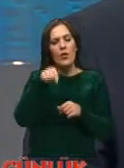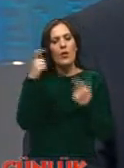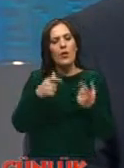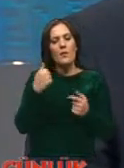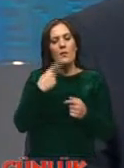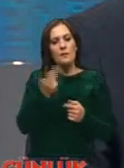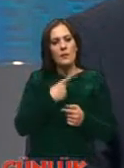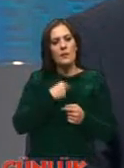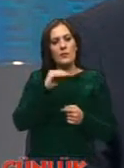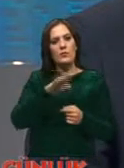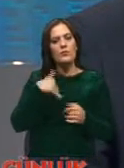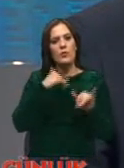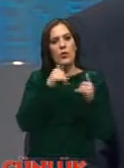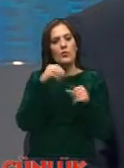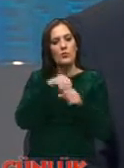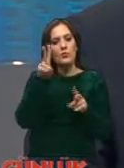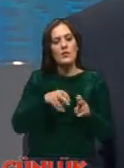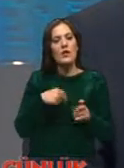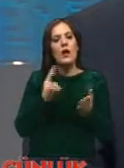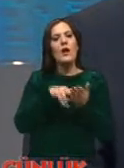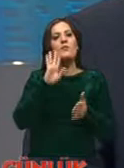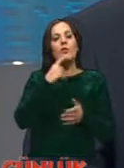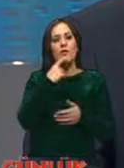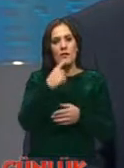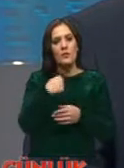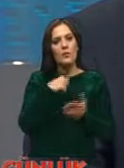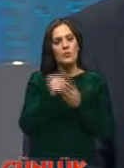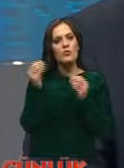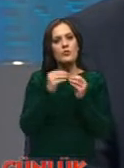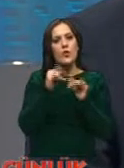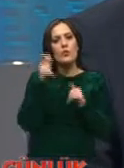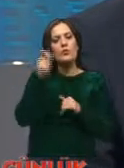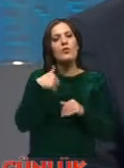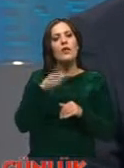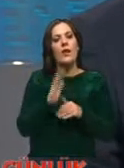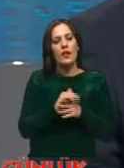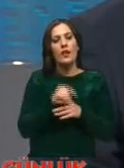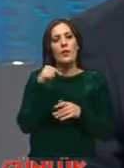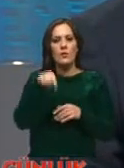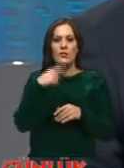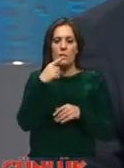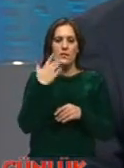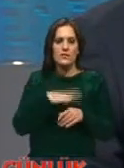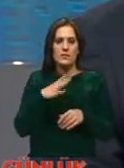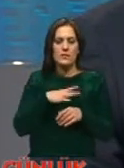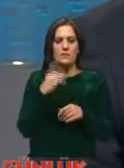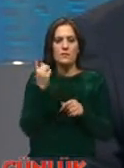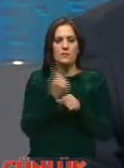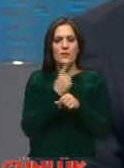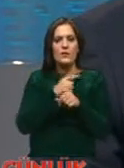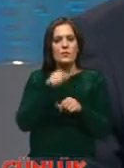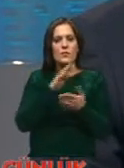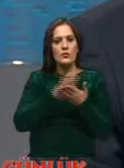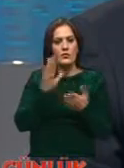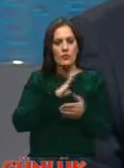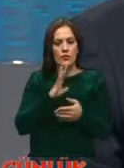hani benim çocuğum oyunun başından kalkmıyor demek bütün suç oyunda değil. Burada onu demek isterim yani. Şöyle